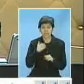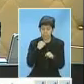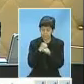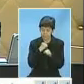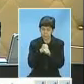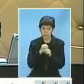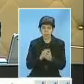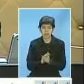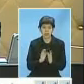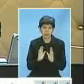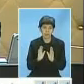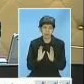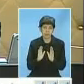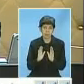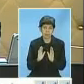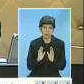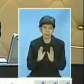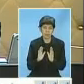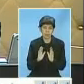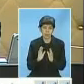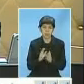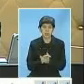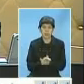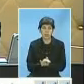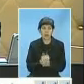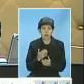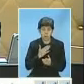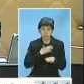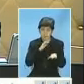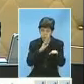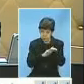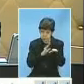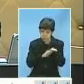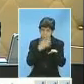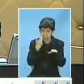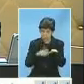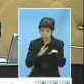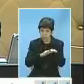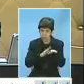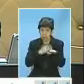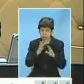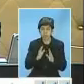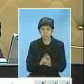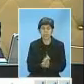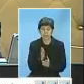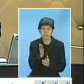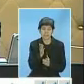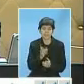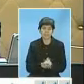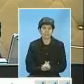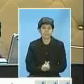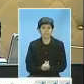ประกันเพิ่มขึ้น เดี๋ยวนะครับท่านผมเตือนแล้ว อาเชิญนะเชิญ